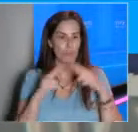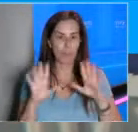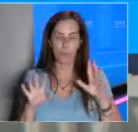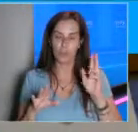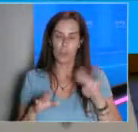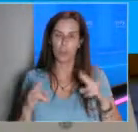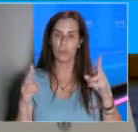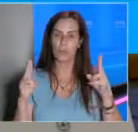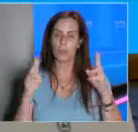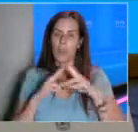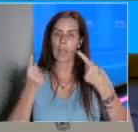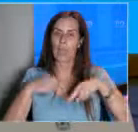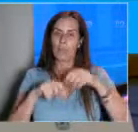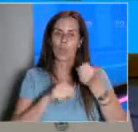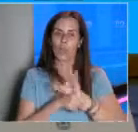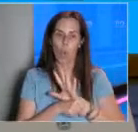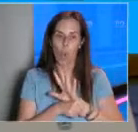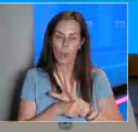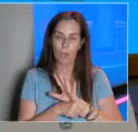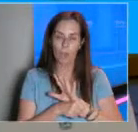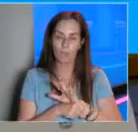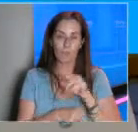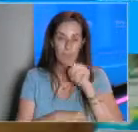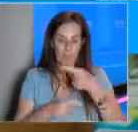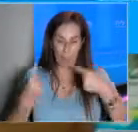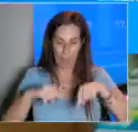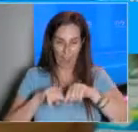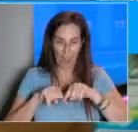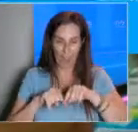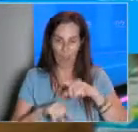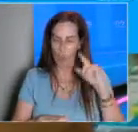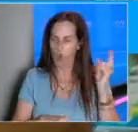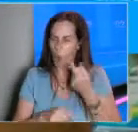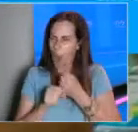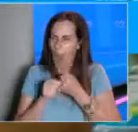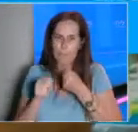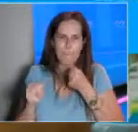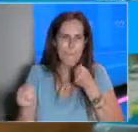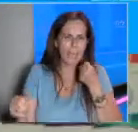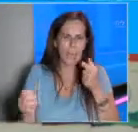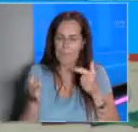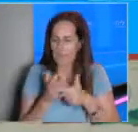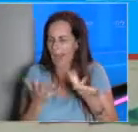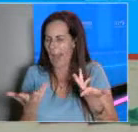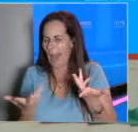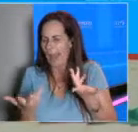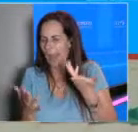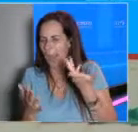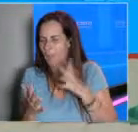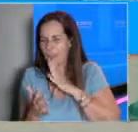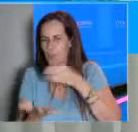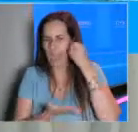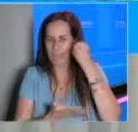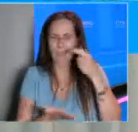מתקיימת ישיבת קבינט קורונה כאמור, ושם כל המתיחות הזו על רקע המשבר בעניין